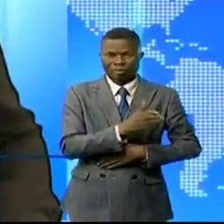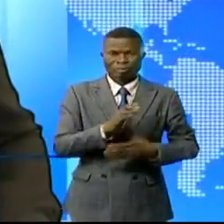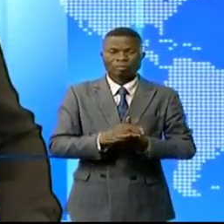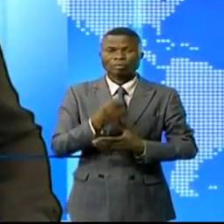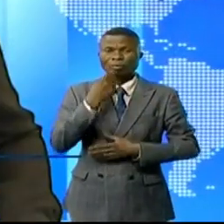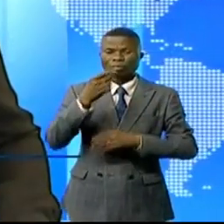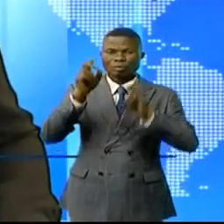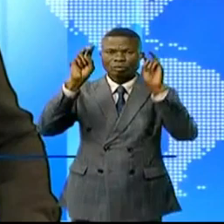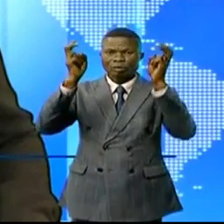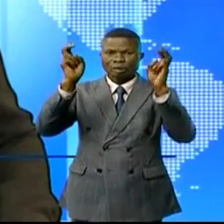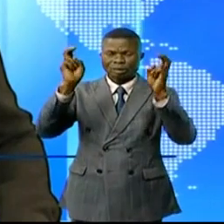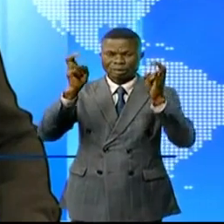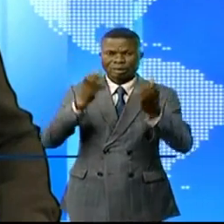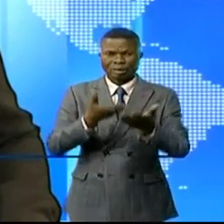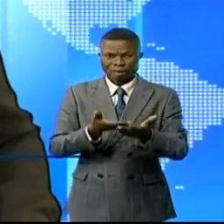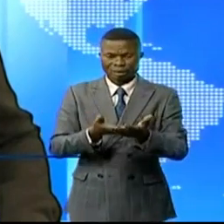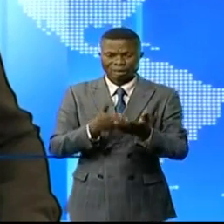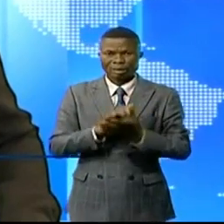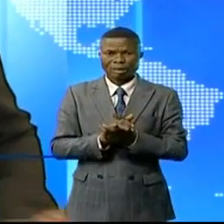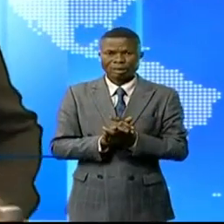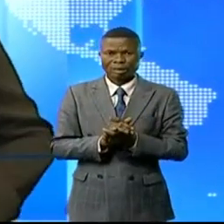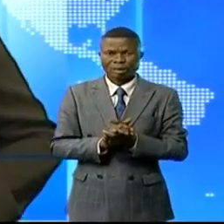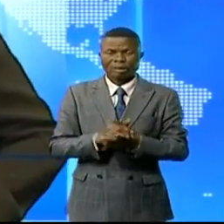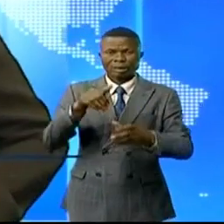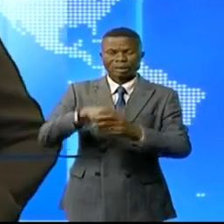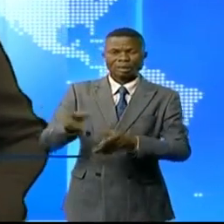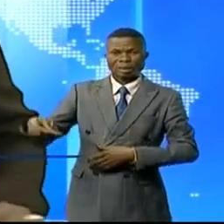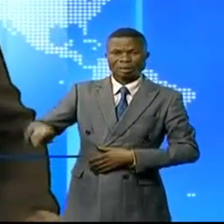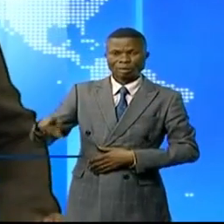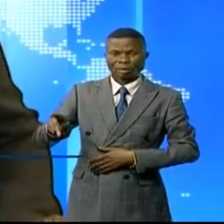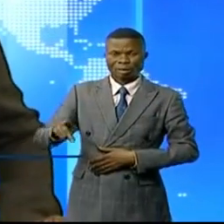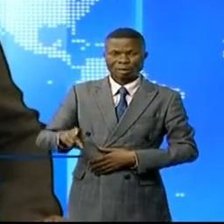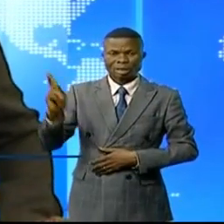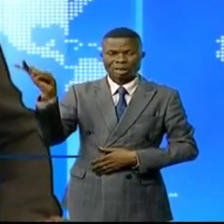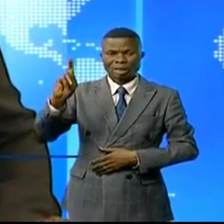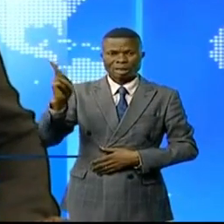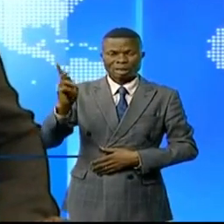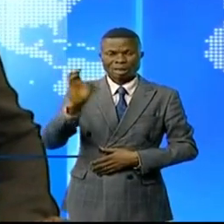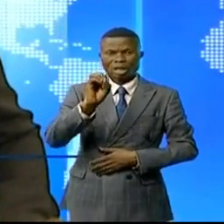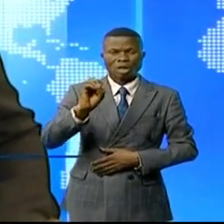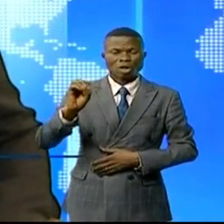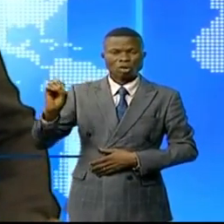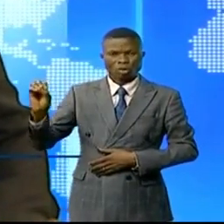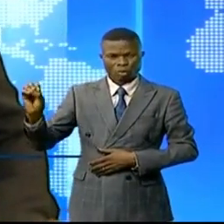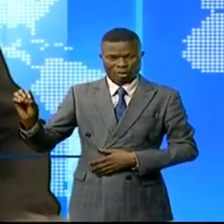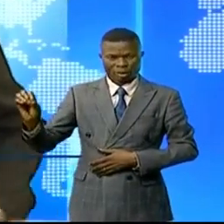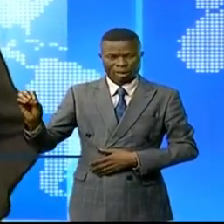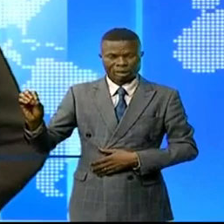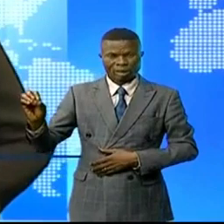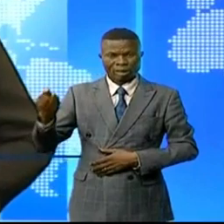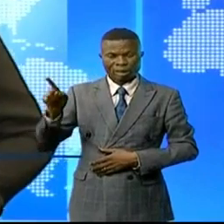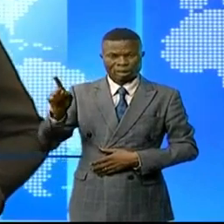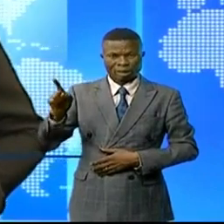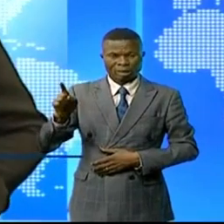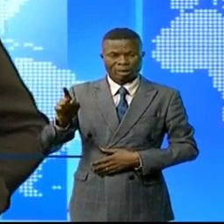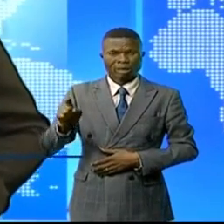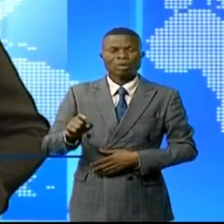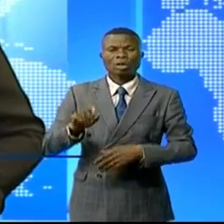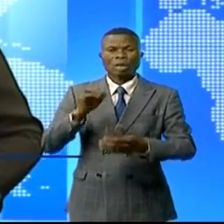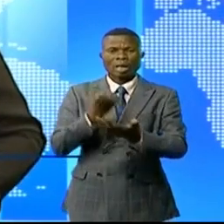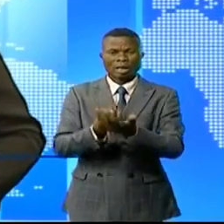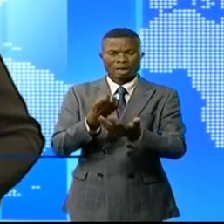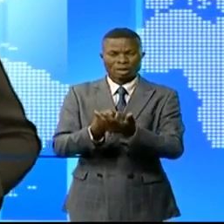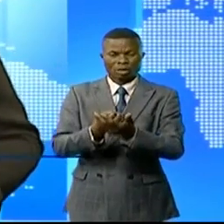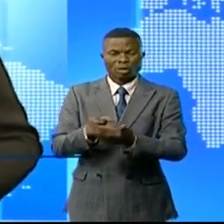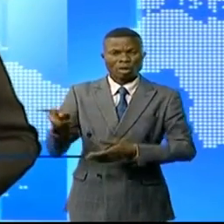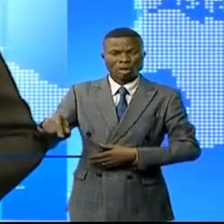au sommaire, dans la province du Kassai-Oriental, fleuron de l'économie de la